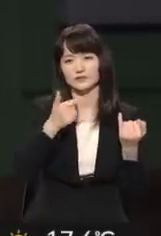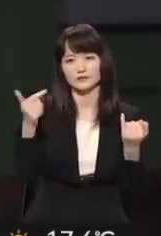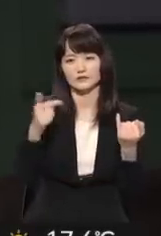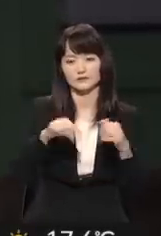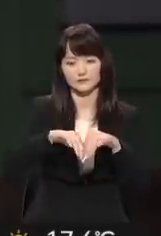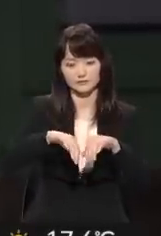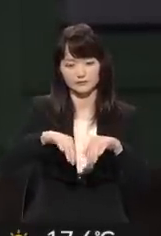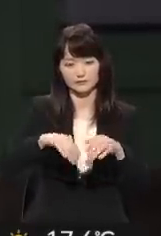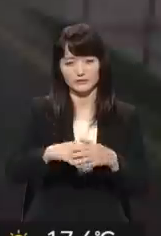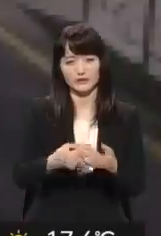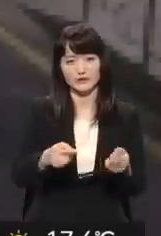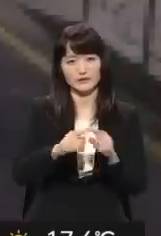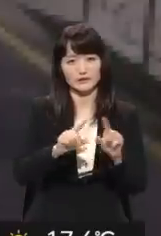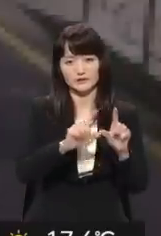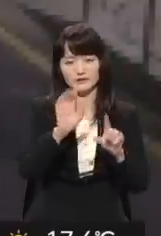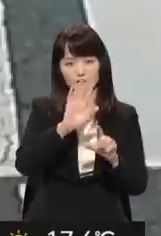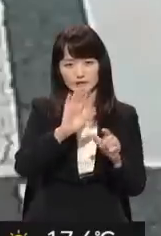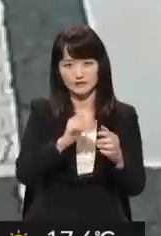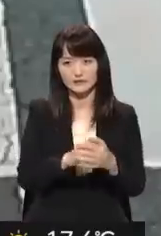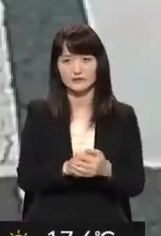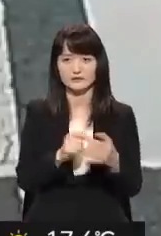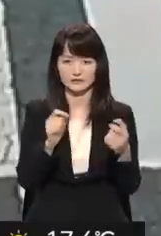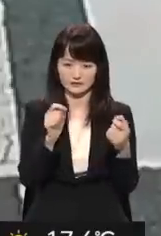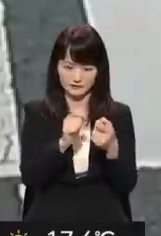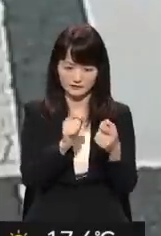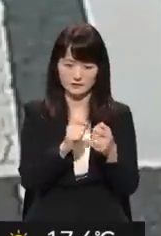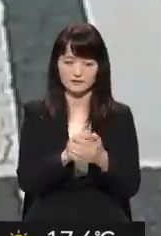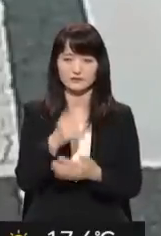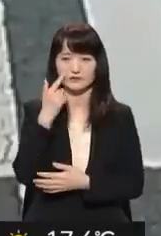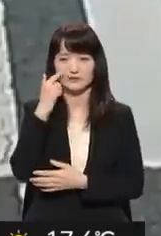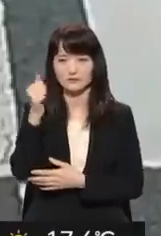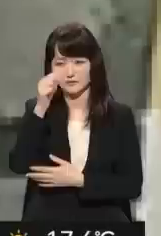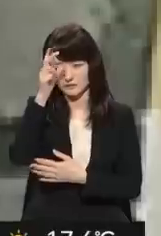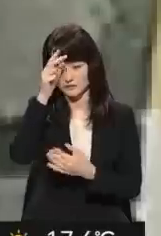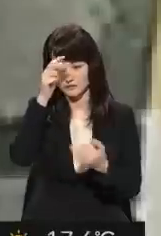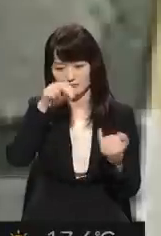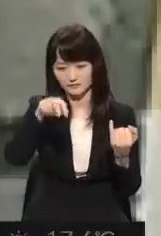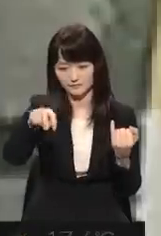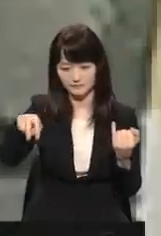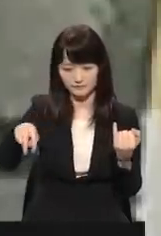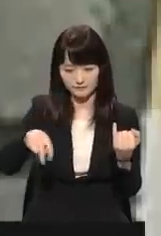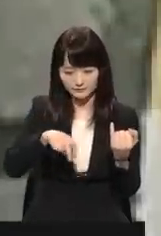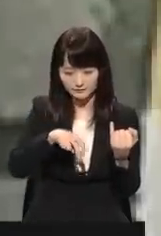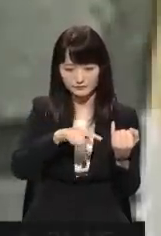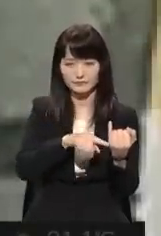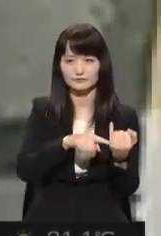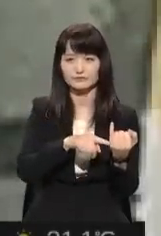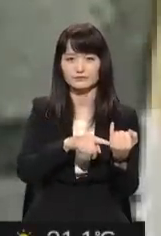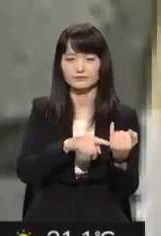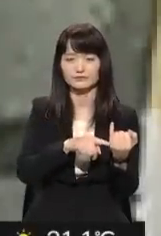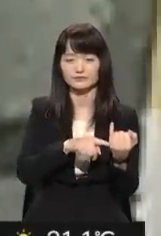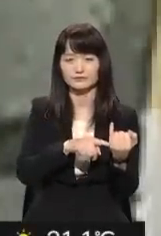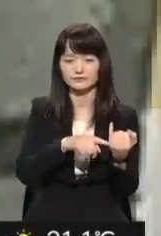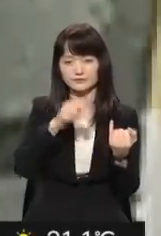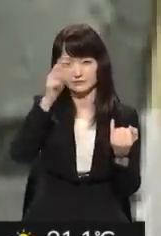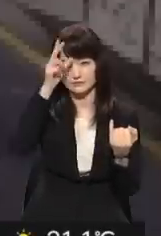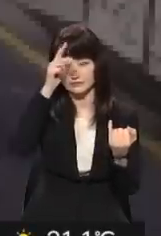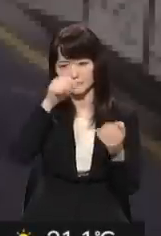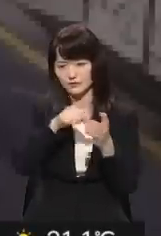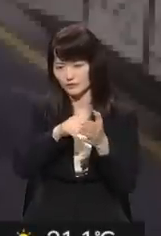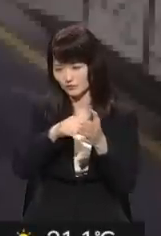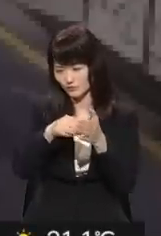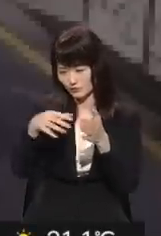때문에 친밀감은 있는 관계였다고 합니다. 이 아버지랑 경찰들이 둘러앉아서 일단 이 경찰분이 유명 범죄 프로그램에 자주 나온